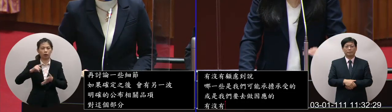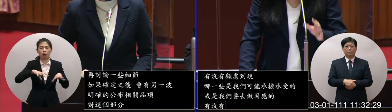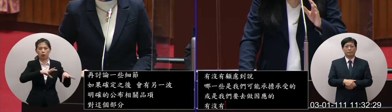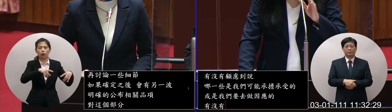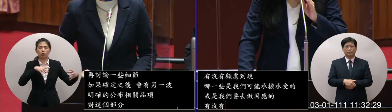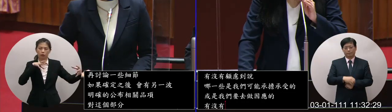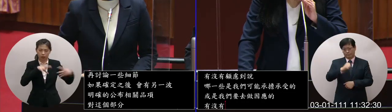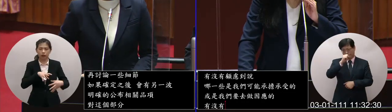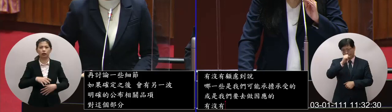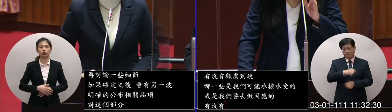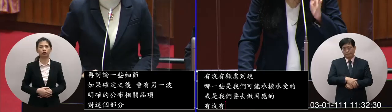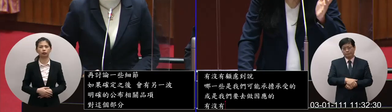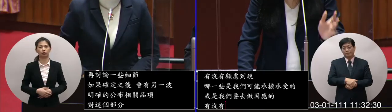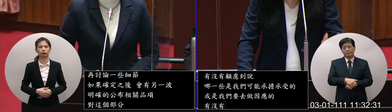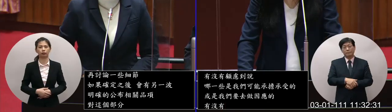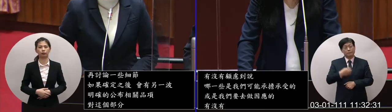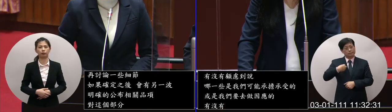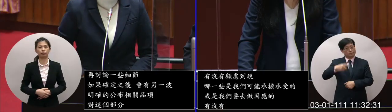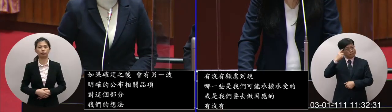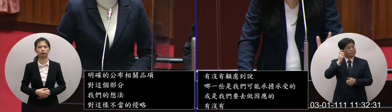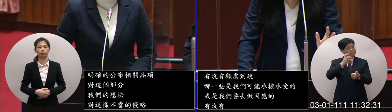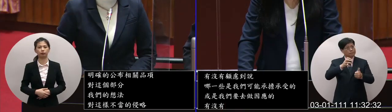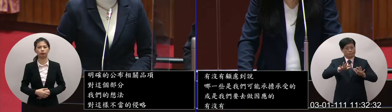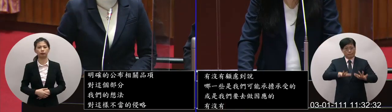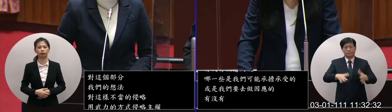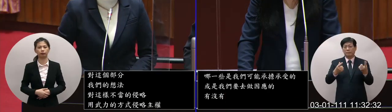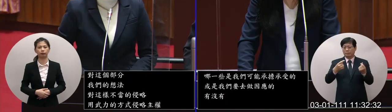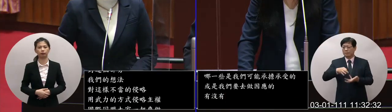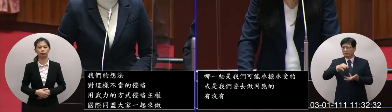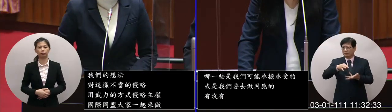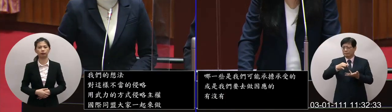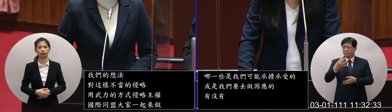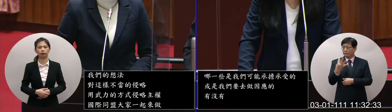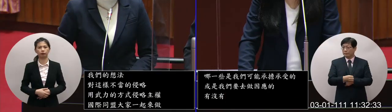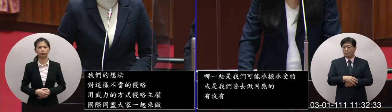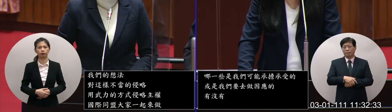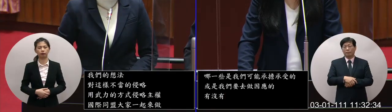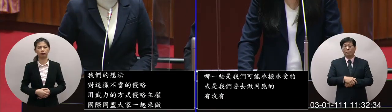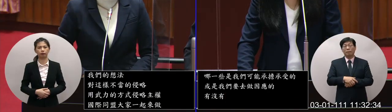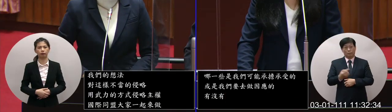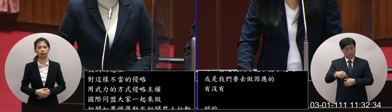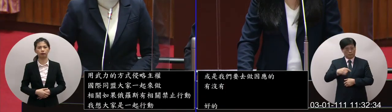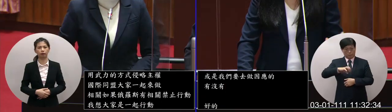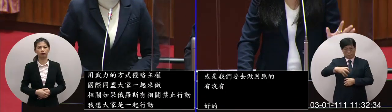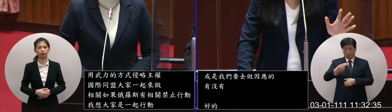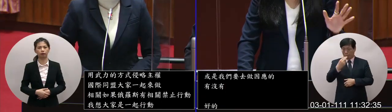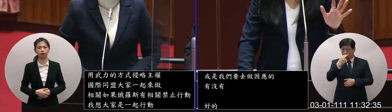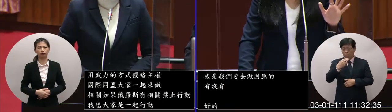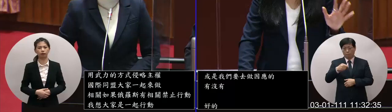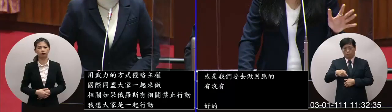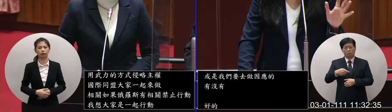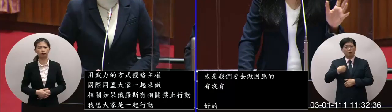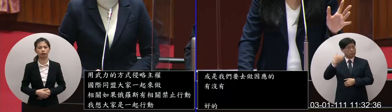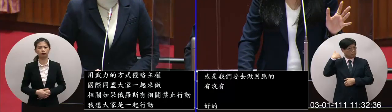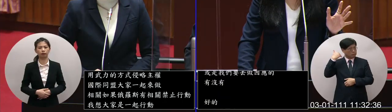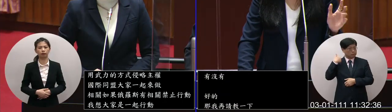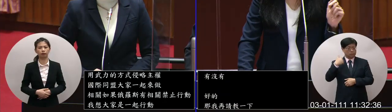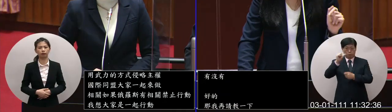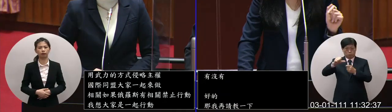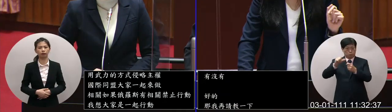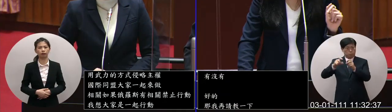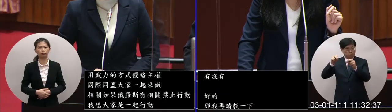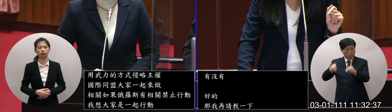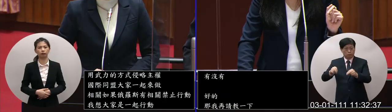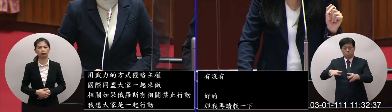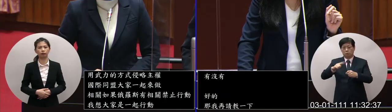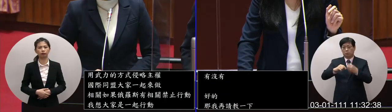动。 好的，那我再请教一下，因为今天我们也一直在提到说，其实我们在这个天然气当中啊，我们过去的那5年合约